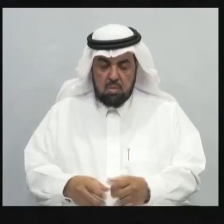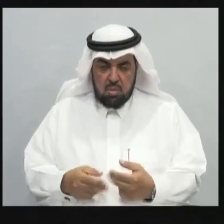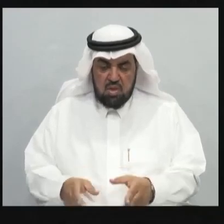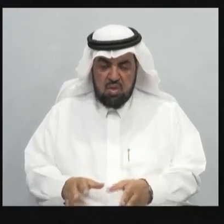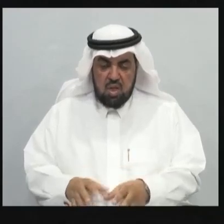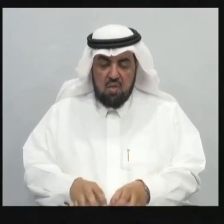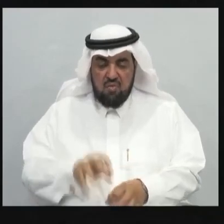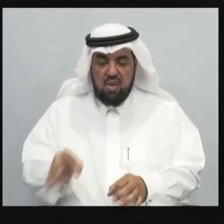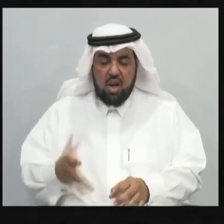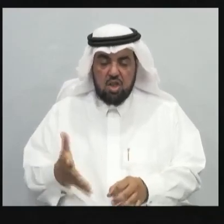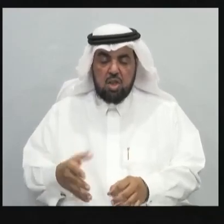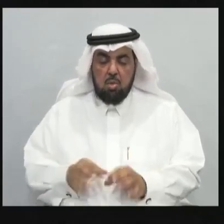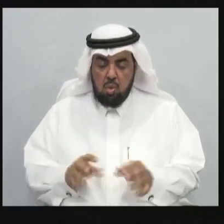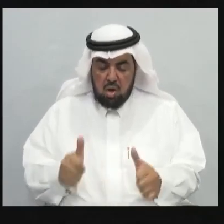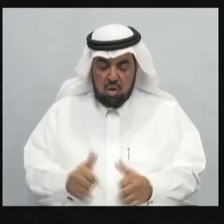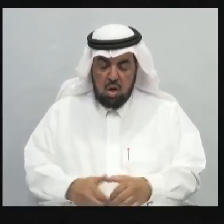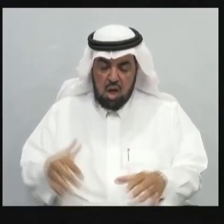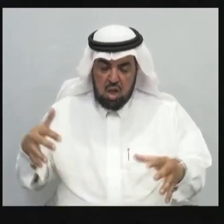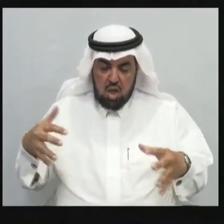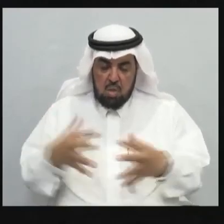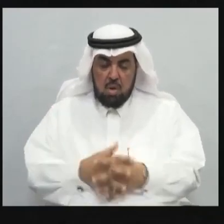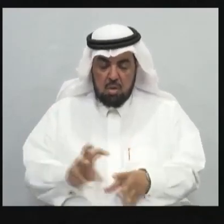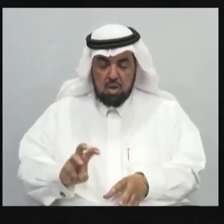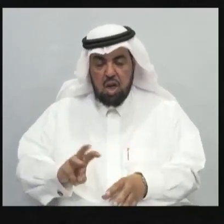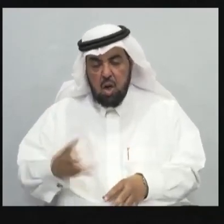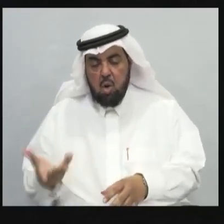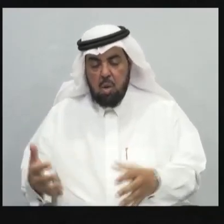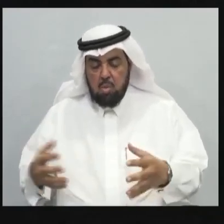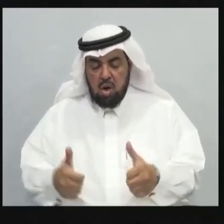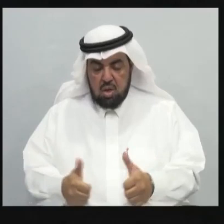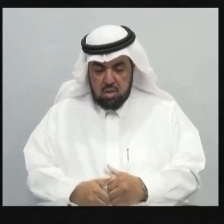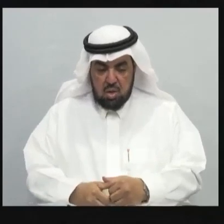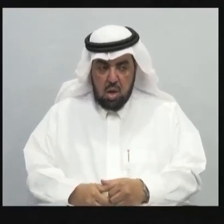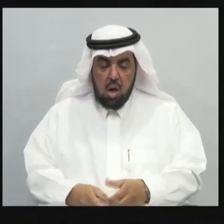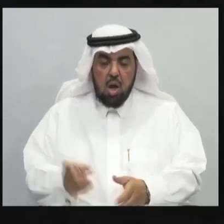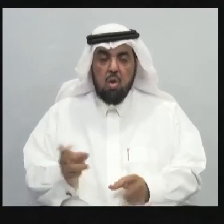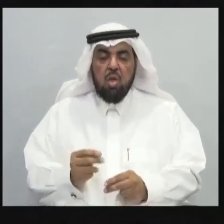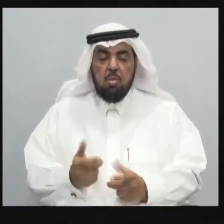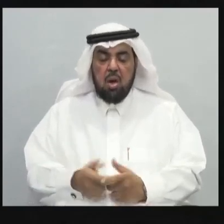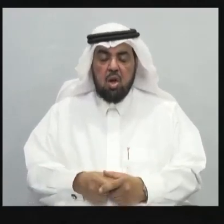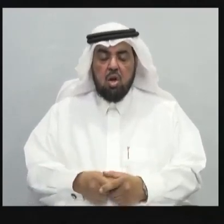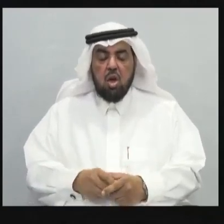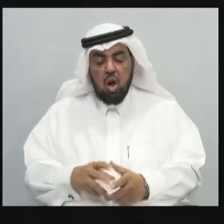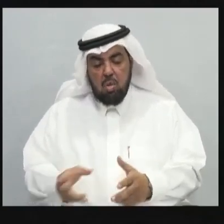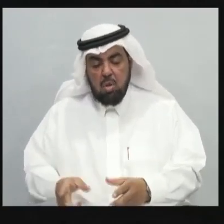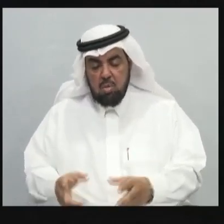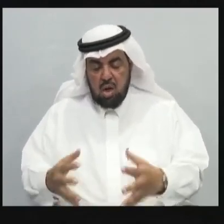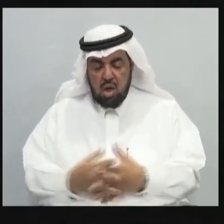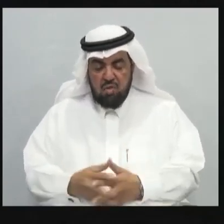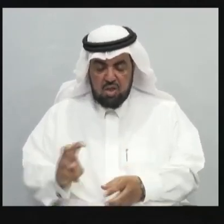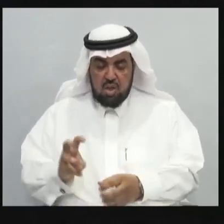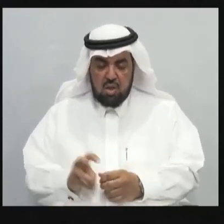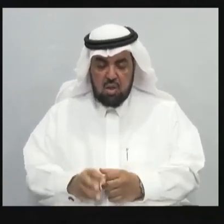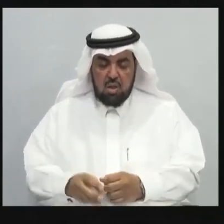فرع للشركه مناسب هل الاندماج مع شركه اخرى مناسب الوضع المالي الامور كل الامور المتعلقه في